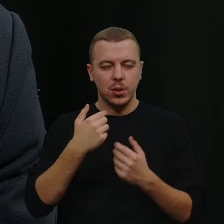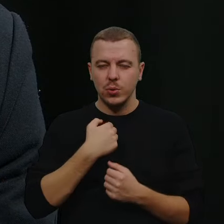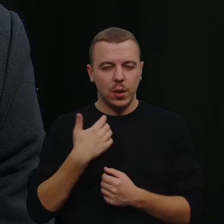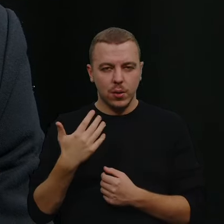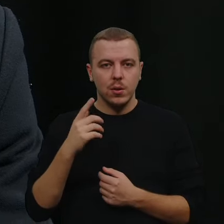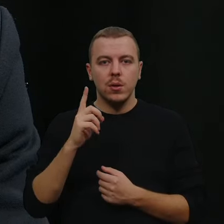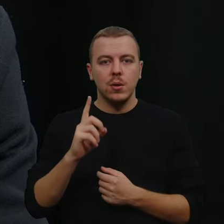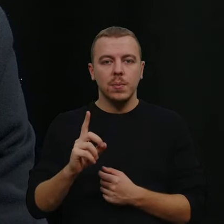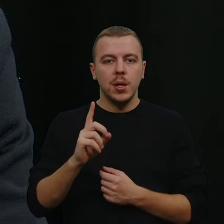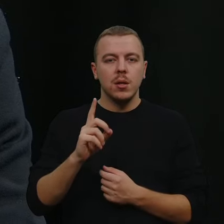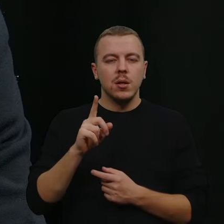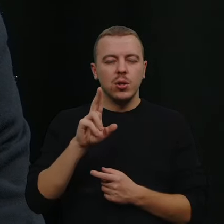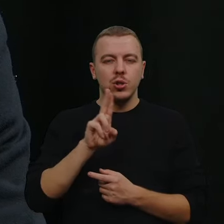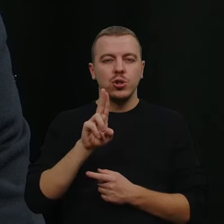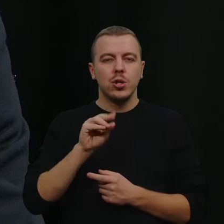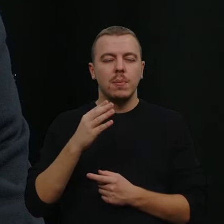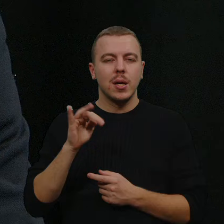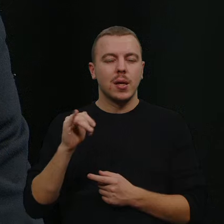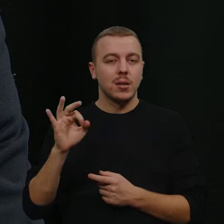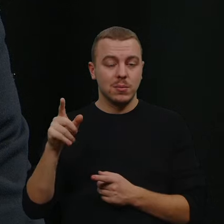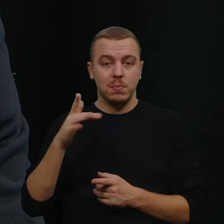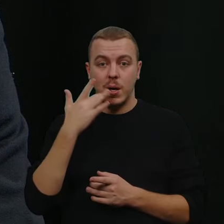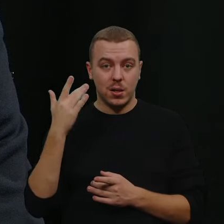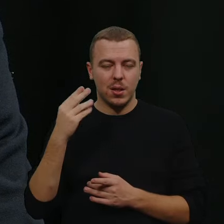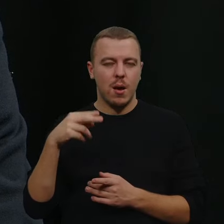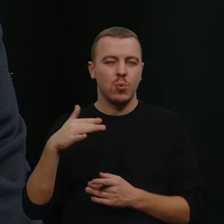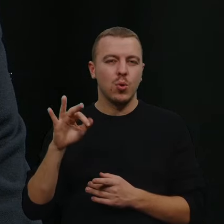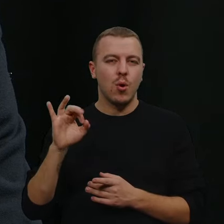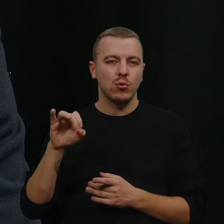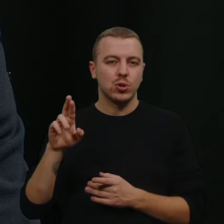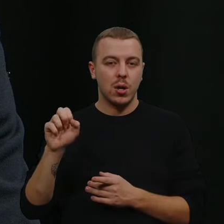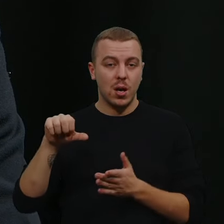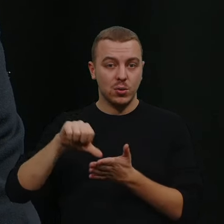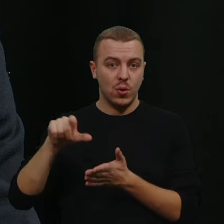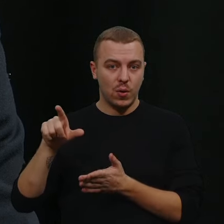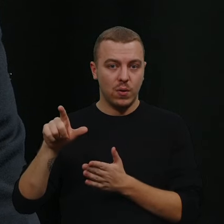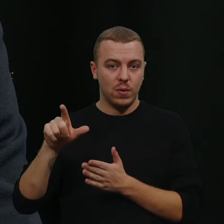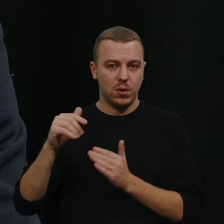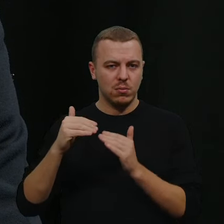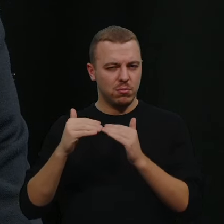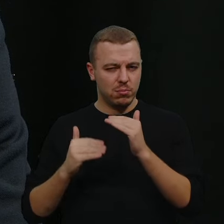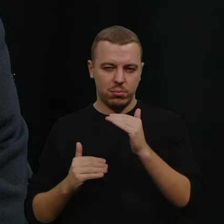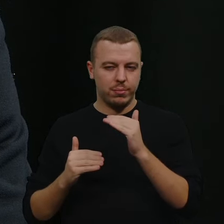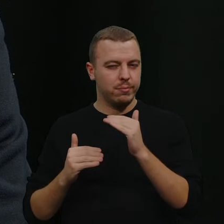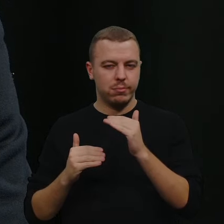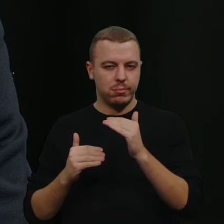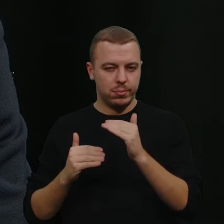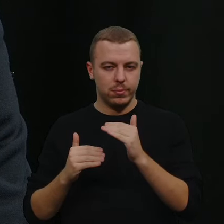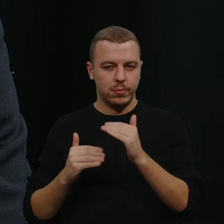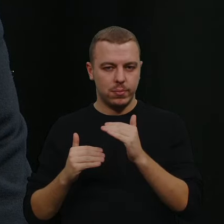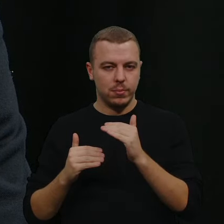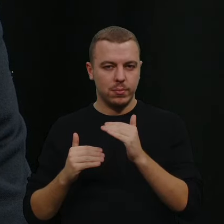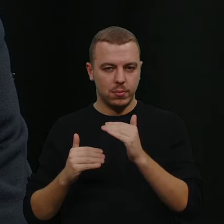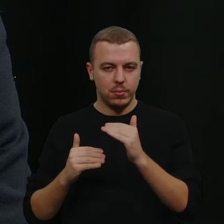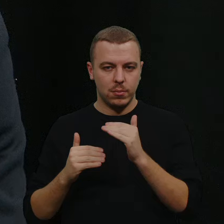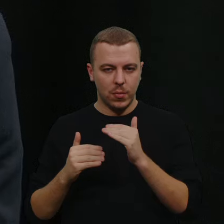ta Žemaitaičio partijos Nemuno Aušra atstovas liko gerokai už antrojo rinkimų turo